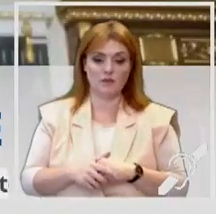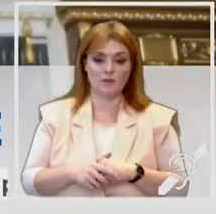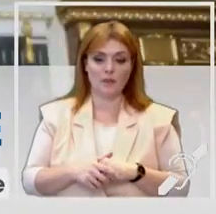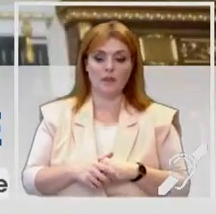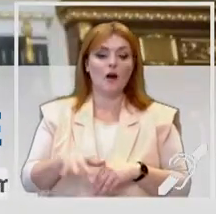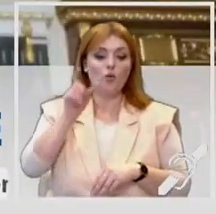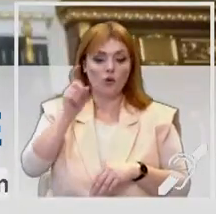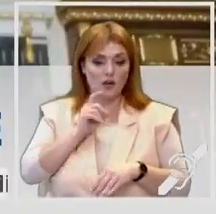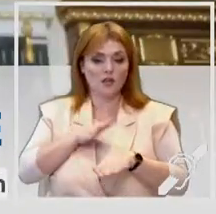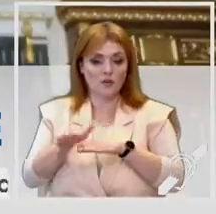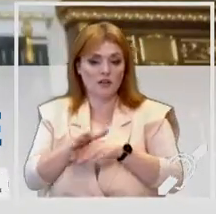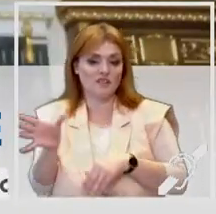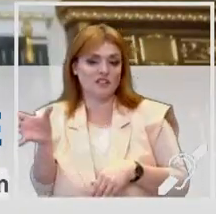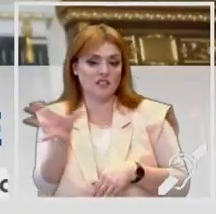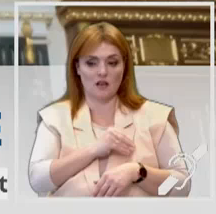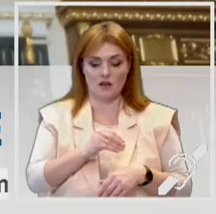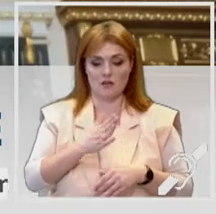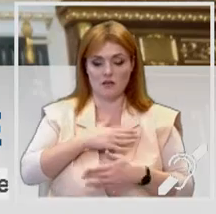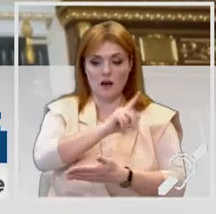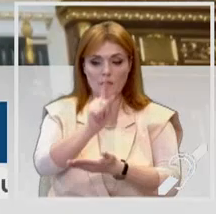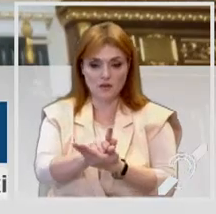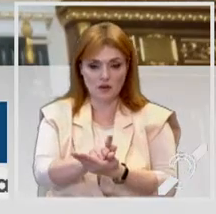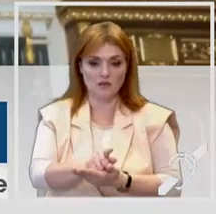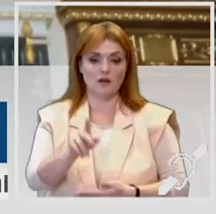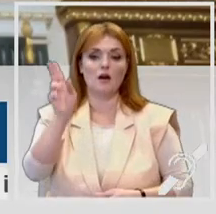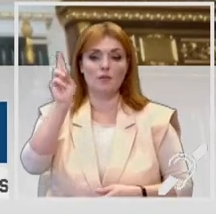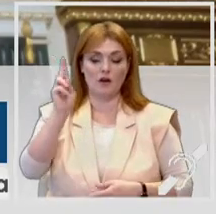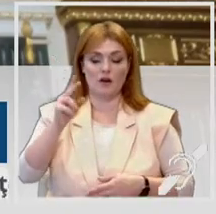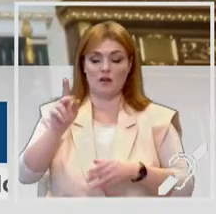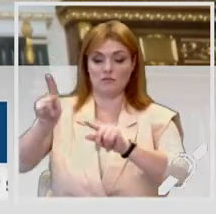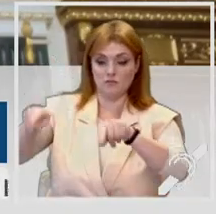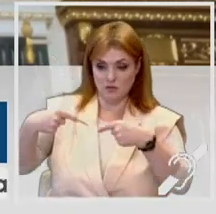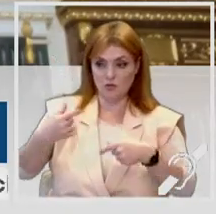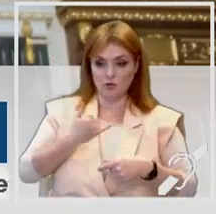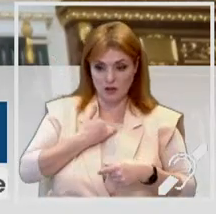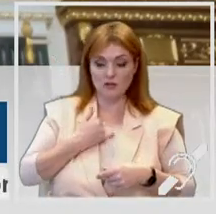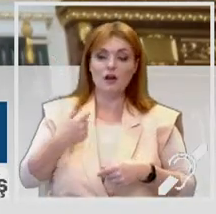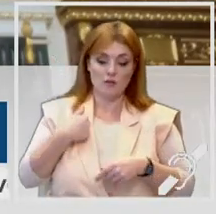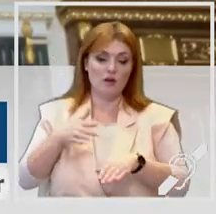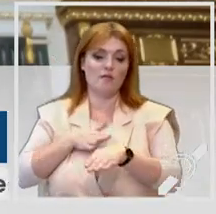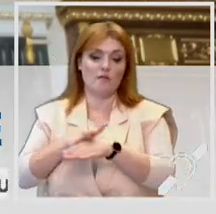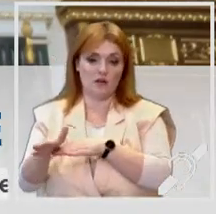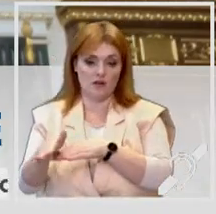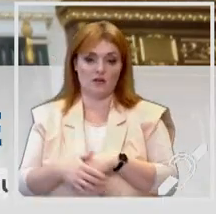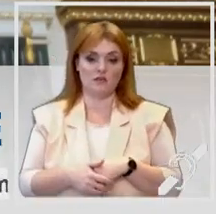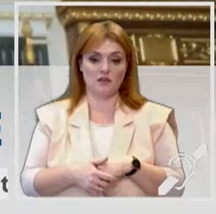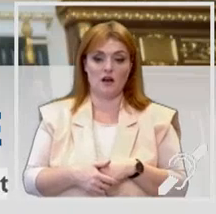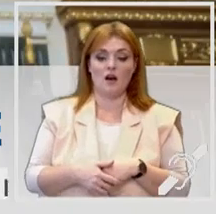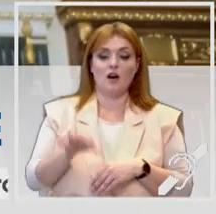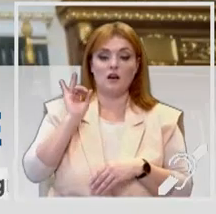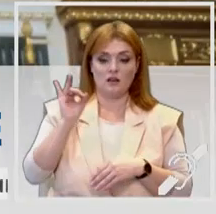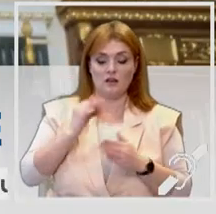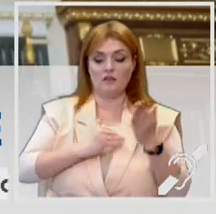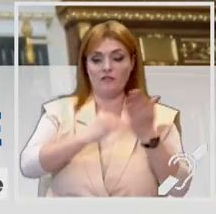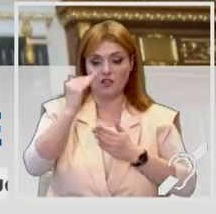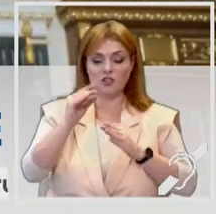Ucraina виконує всі зобов'язання. Ми вже неодноразово це доводили. Сьогодні, до речі,